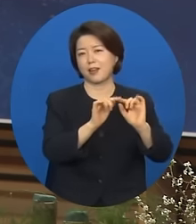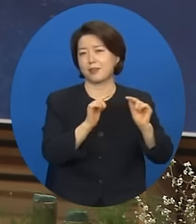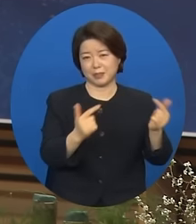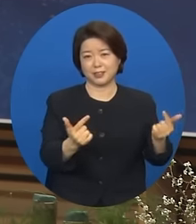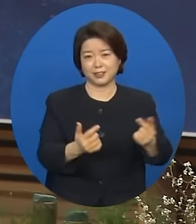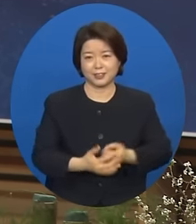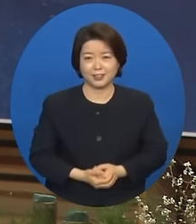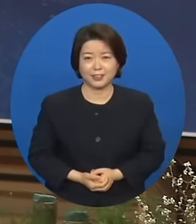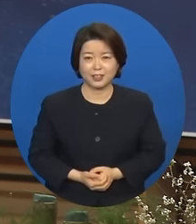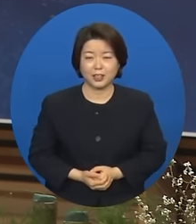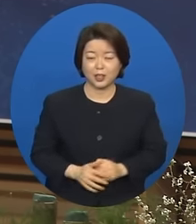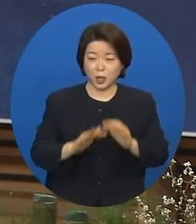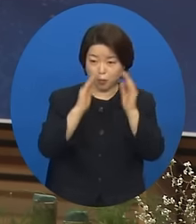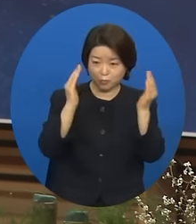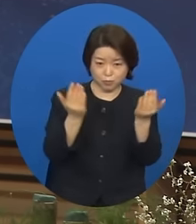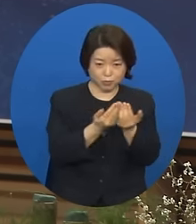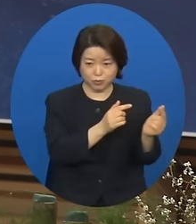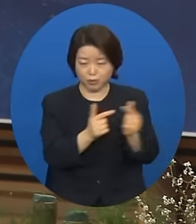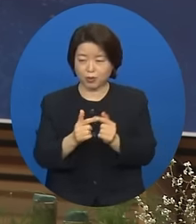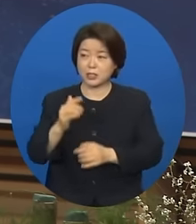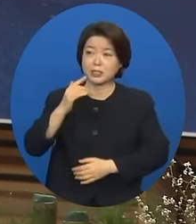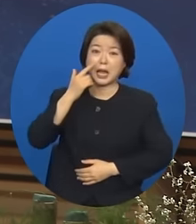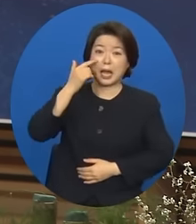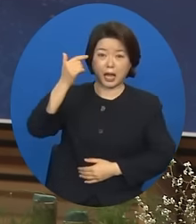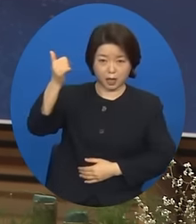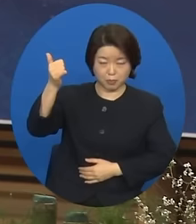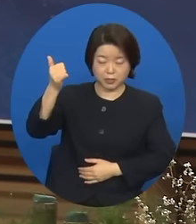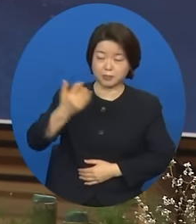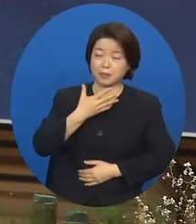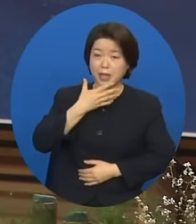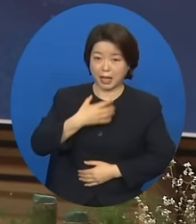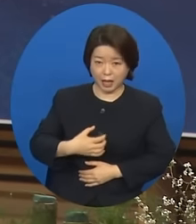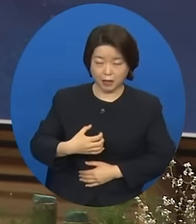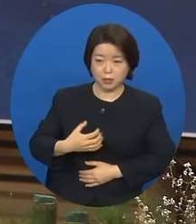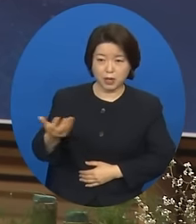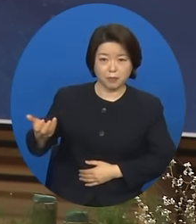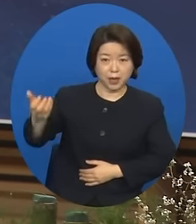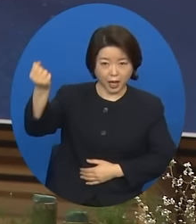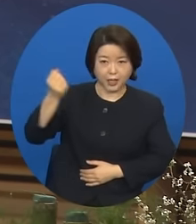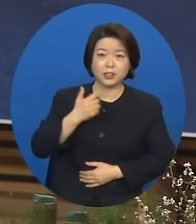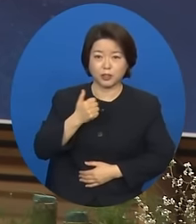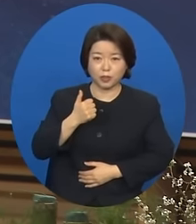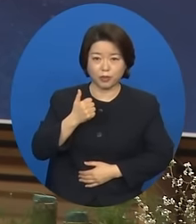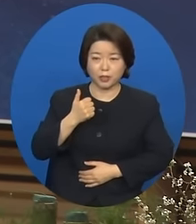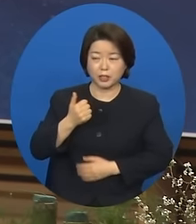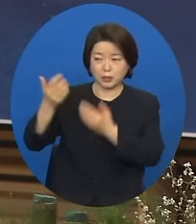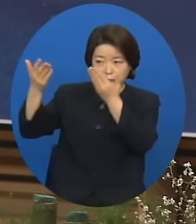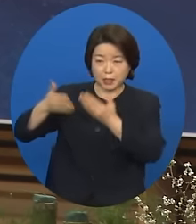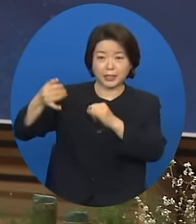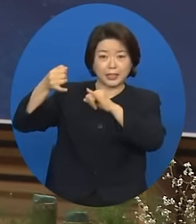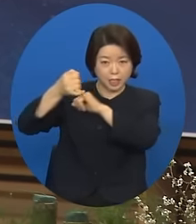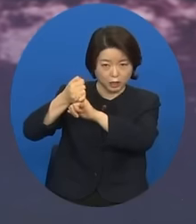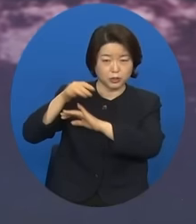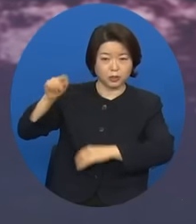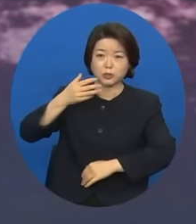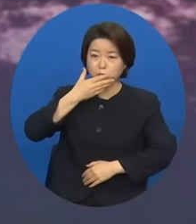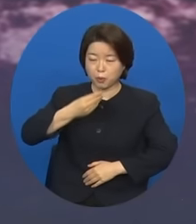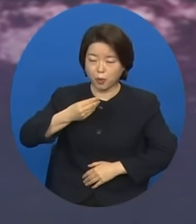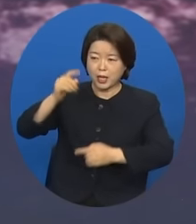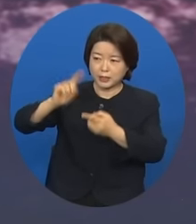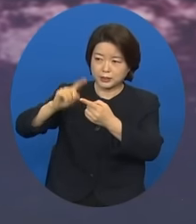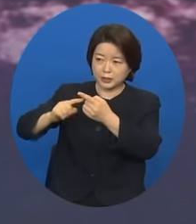아니었습니다 모든 것이 아버지 아브라함이 누렸던 또 받았던 약속과 그 복을